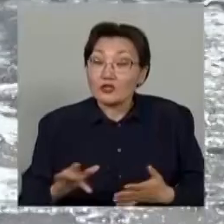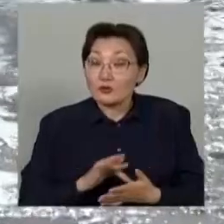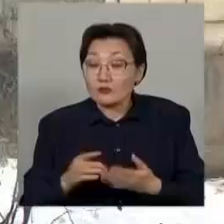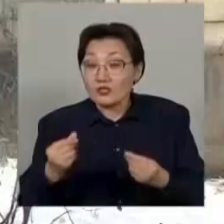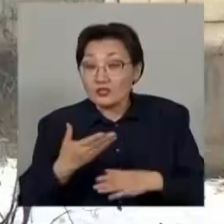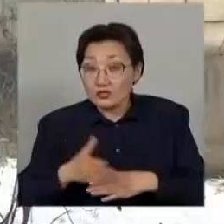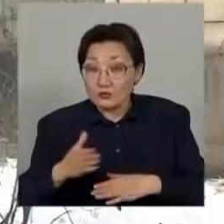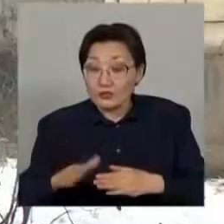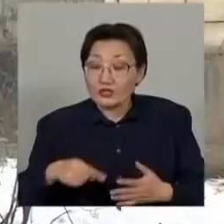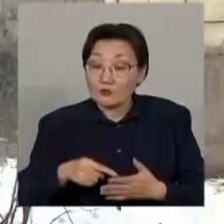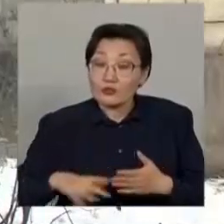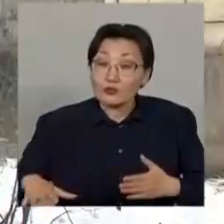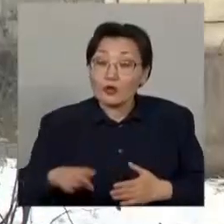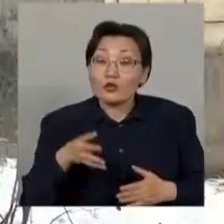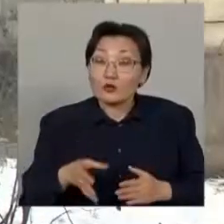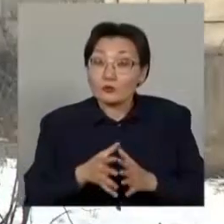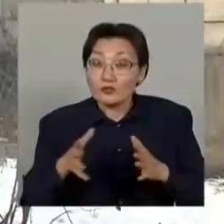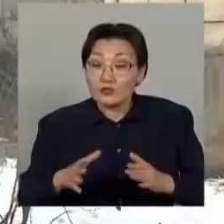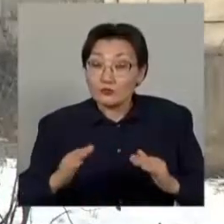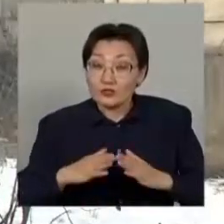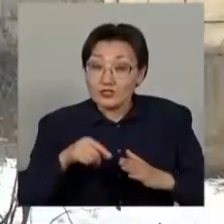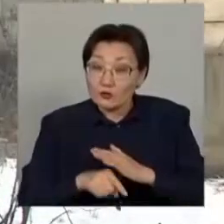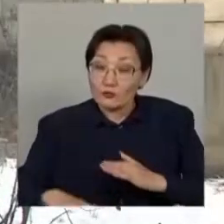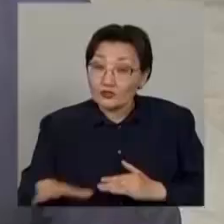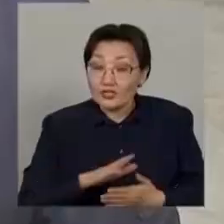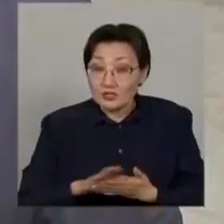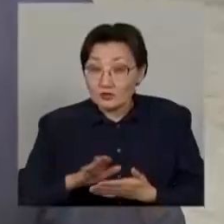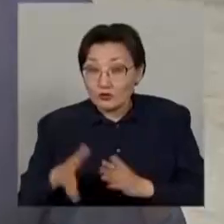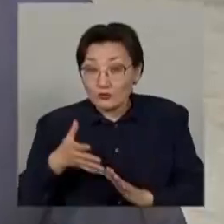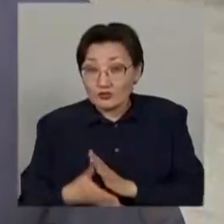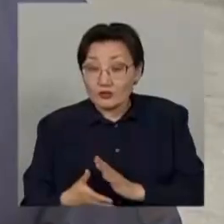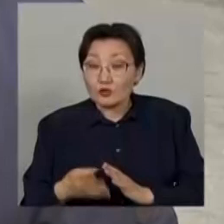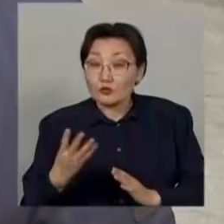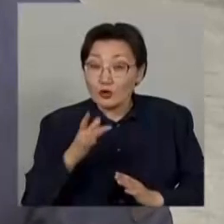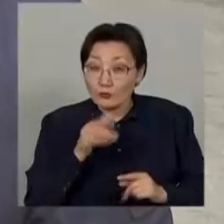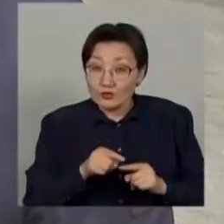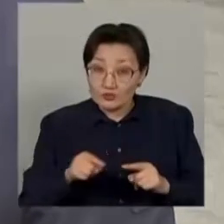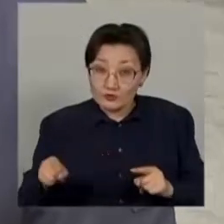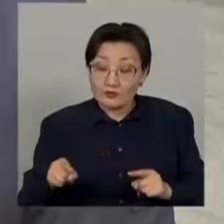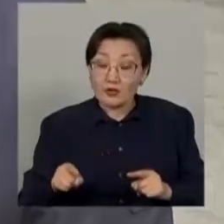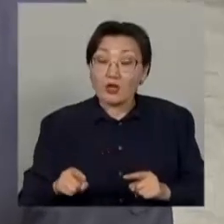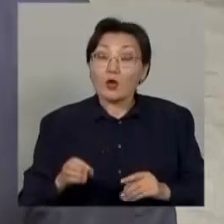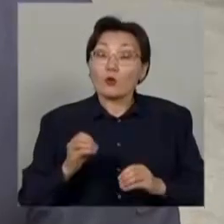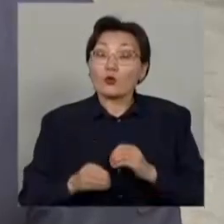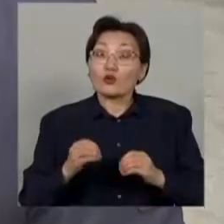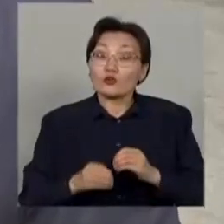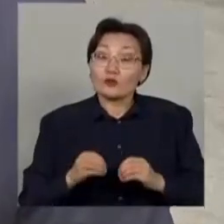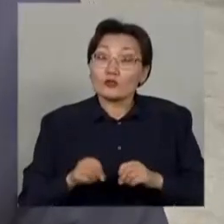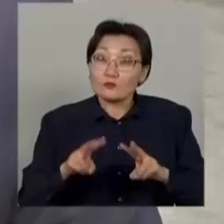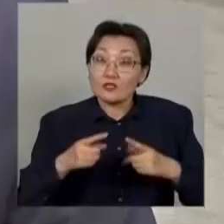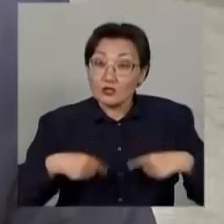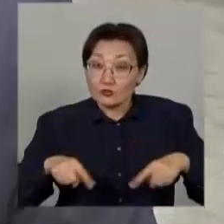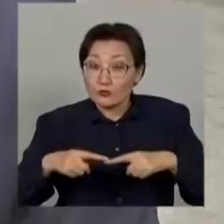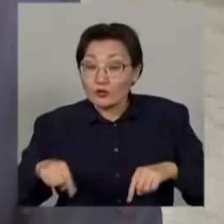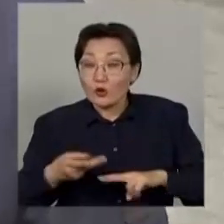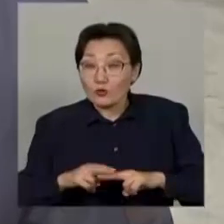бөлінетін қаражат шаһар бойынша 4000-нан астам ауланы тазартуға жұмсалады. 4 мезгіл бойынша бізде 10 мердігер ұйым осы жылдың аяғына